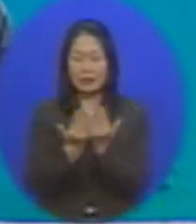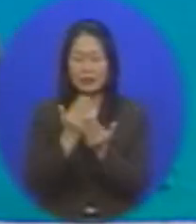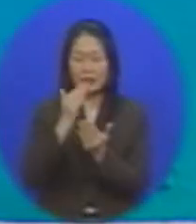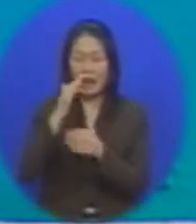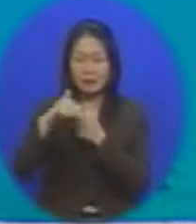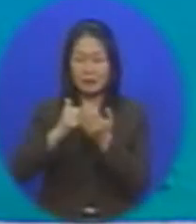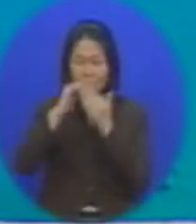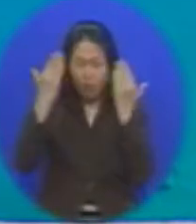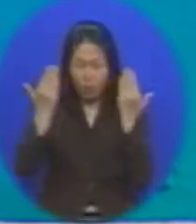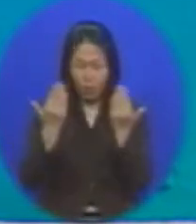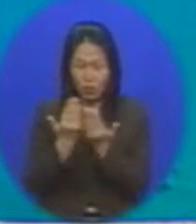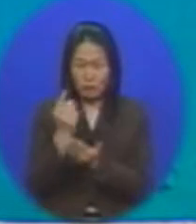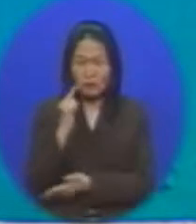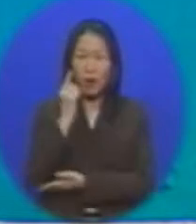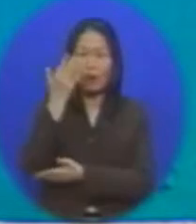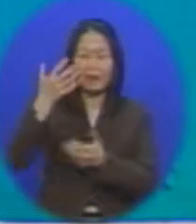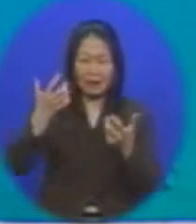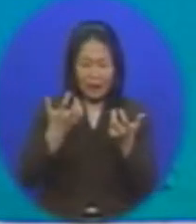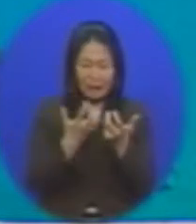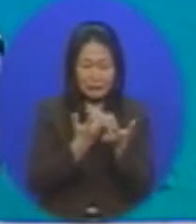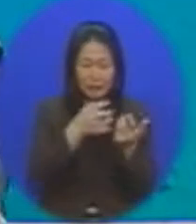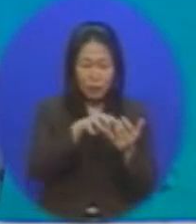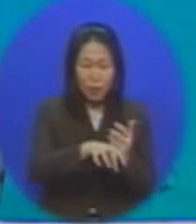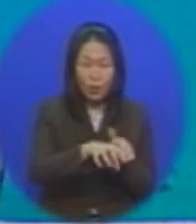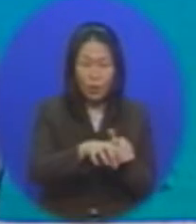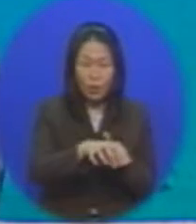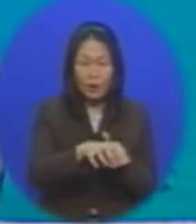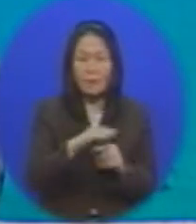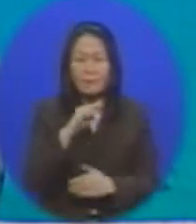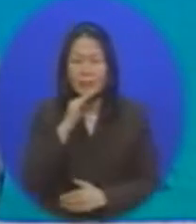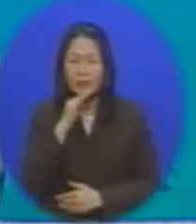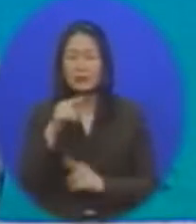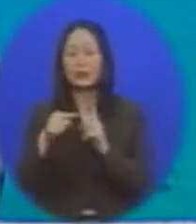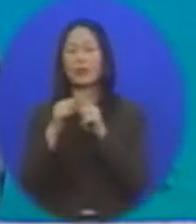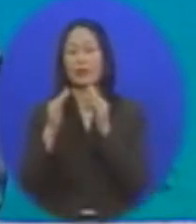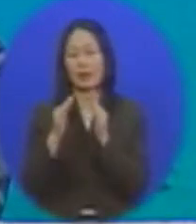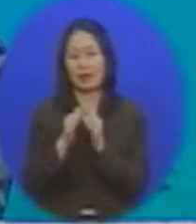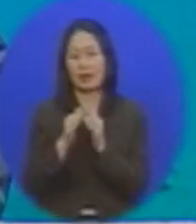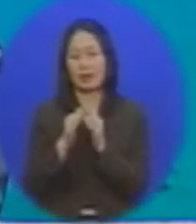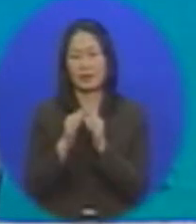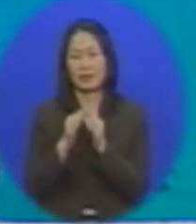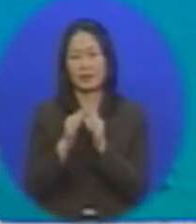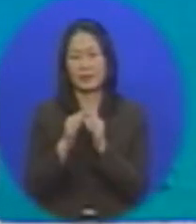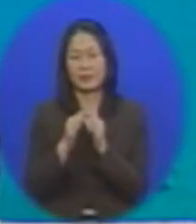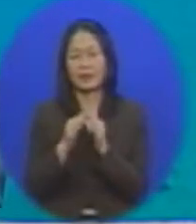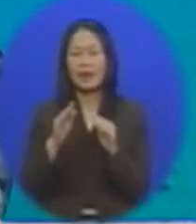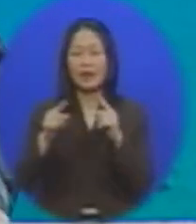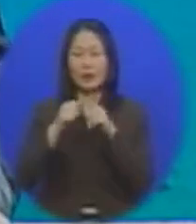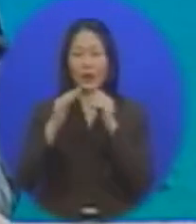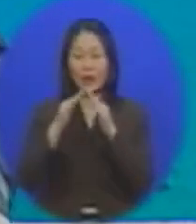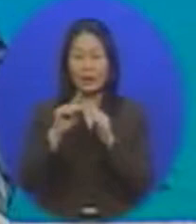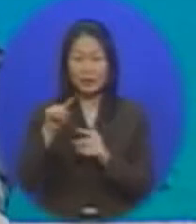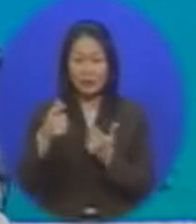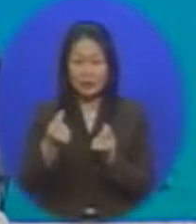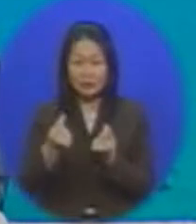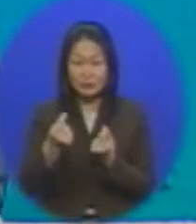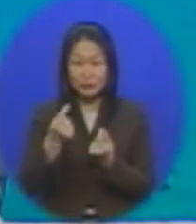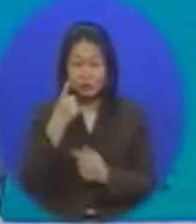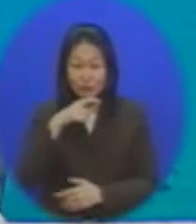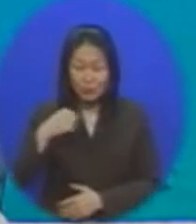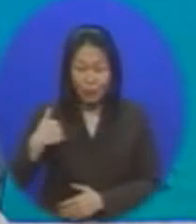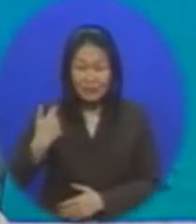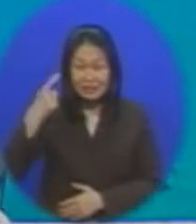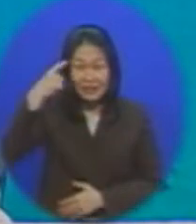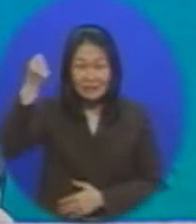가득 차 있는 것이 바로 교회다 그 말이에요 교회가 그런 줄 몰랐다 고 생각하시는